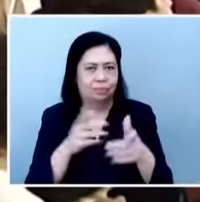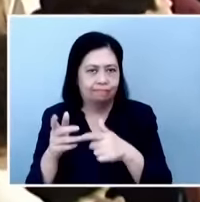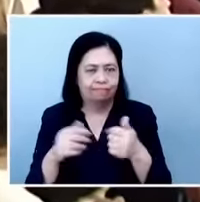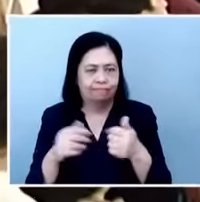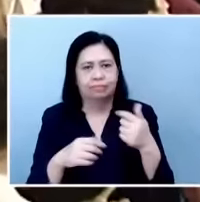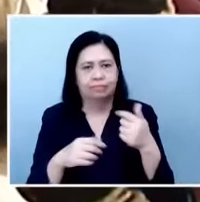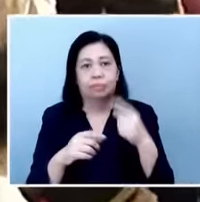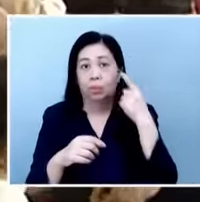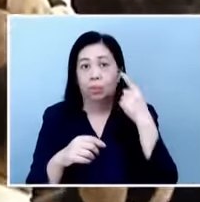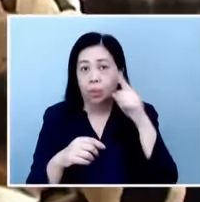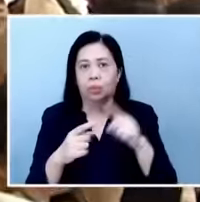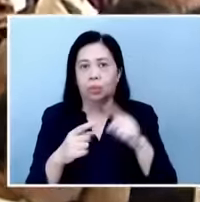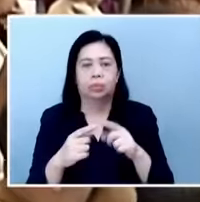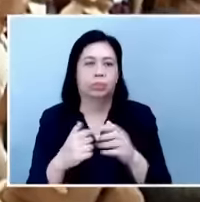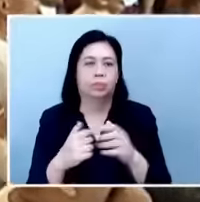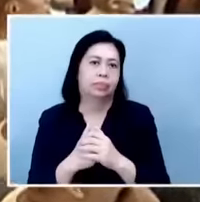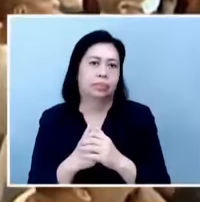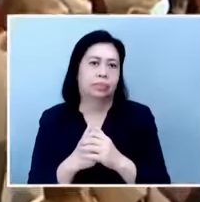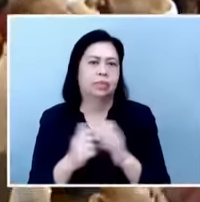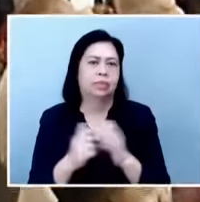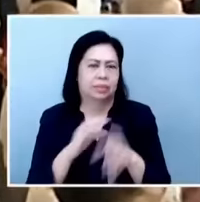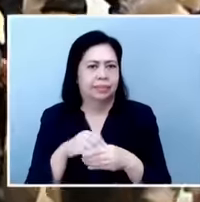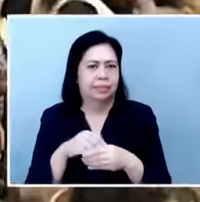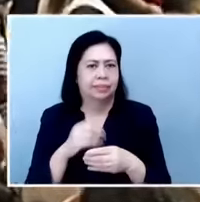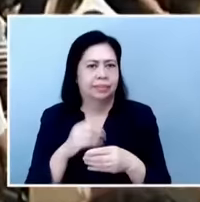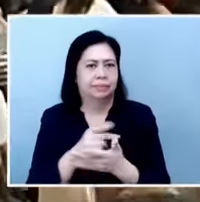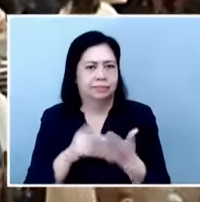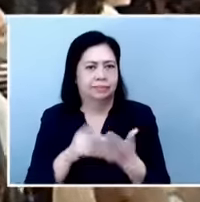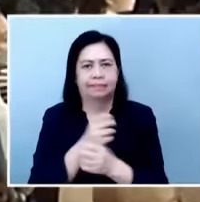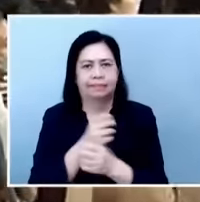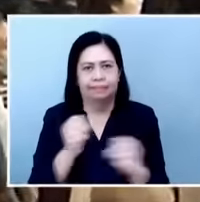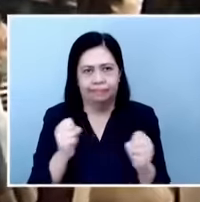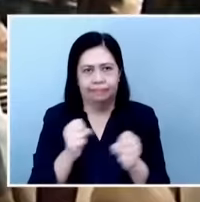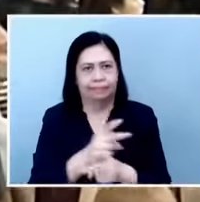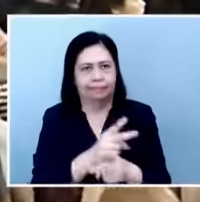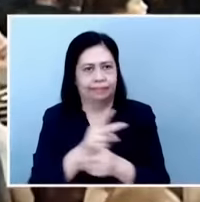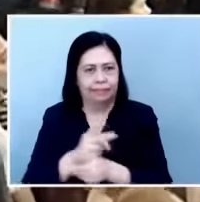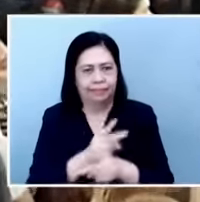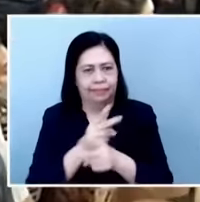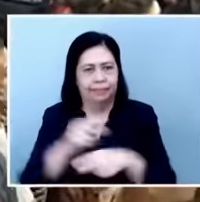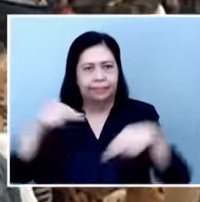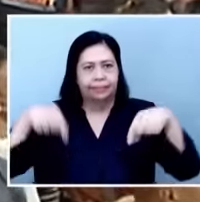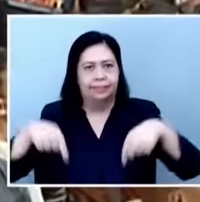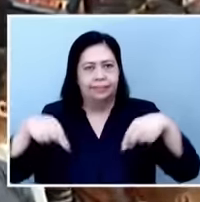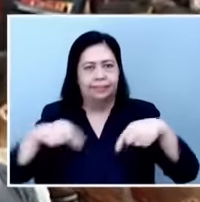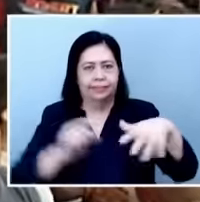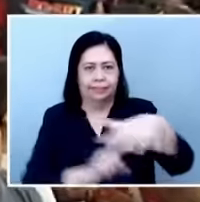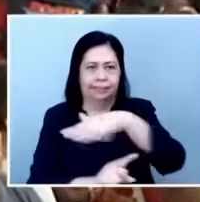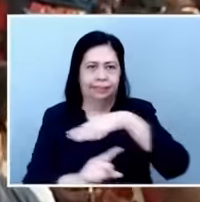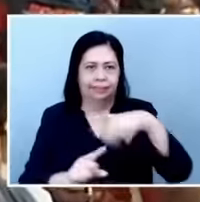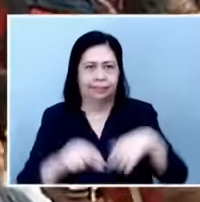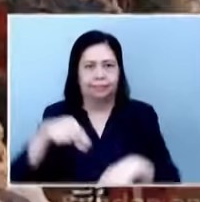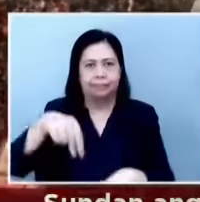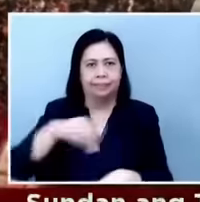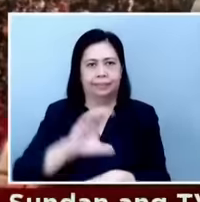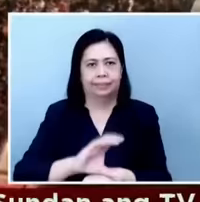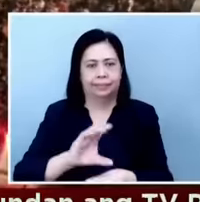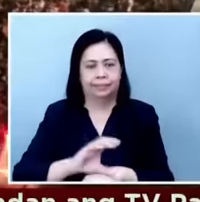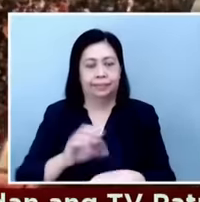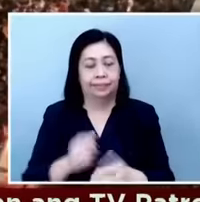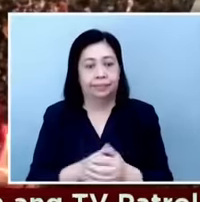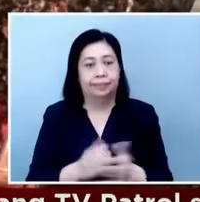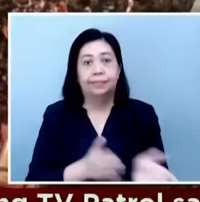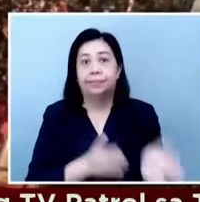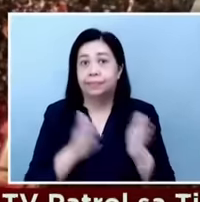upang bahagi po ito ng seguridad na pinatutupad dito sa paligid ng Quiapo Church. Samantala,